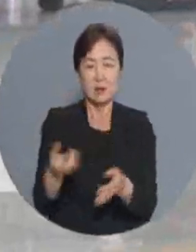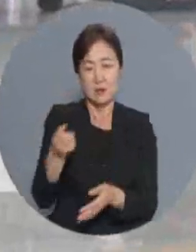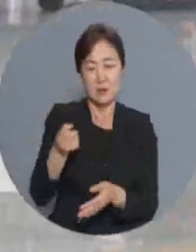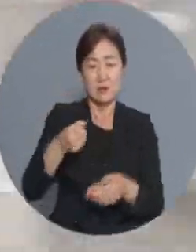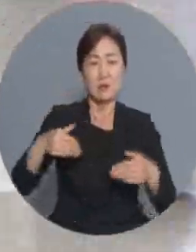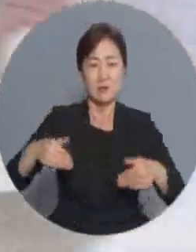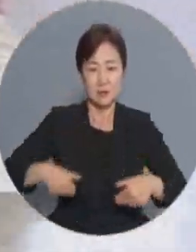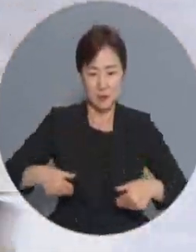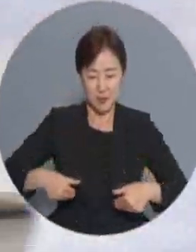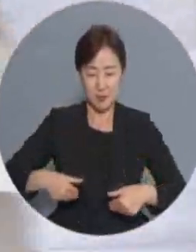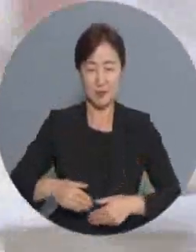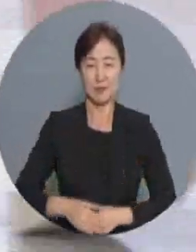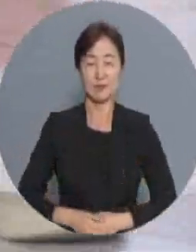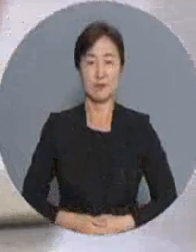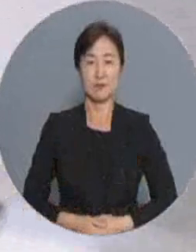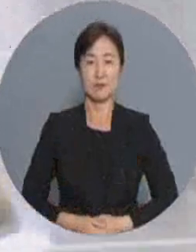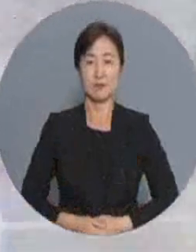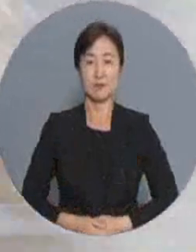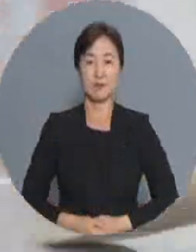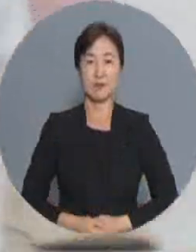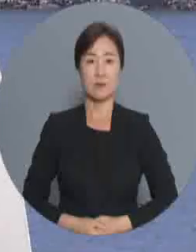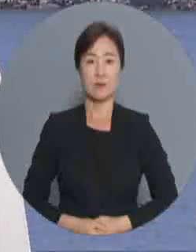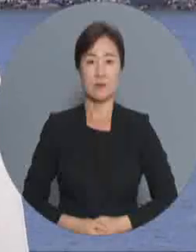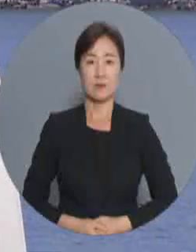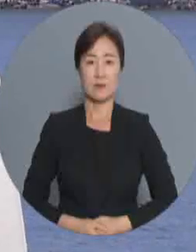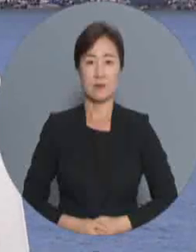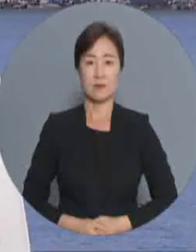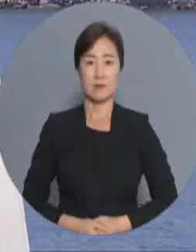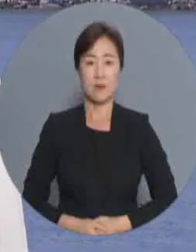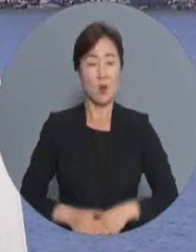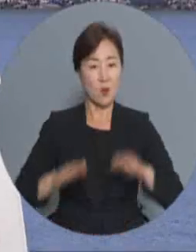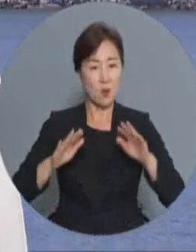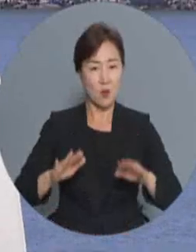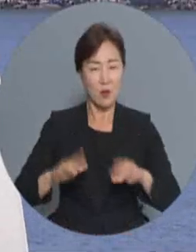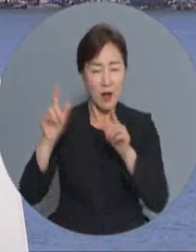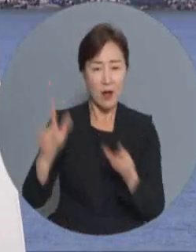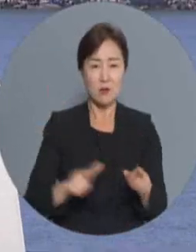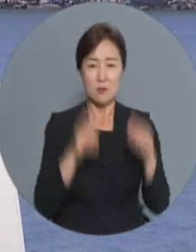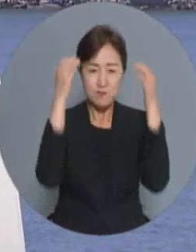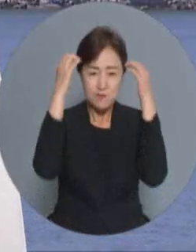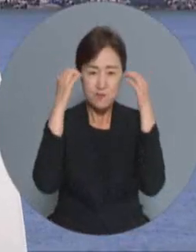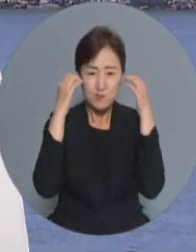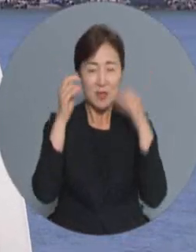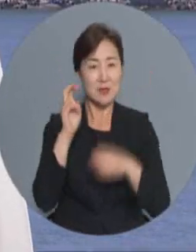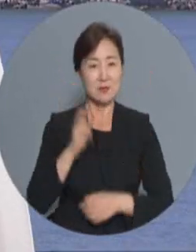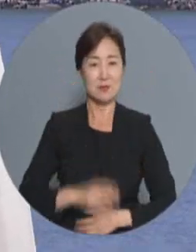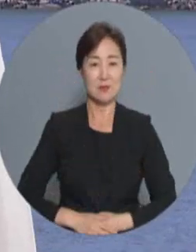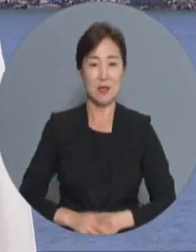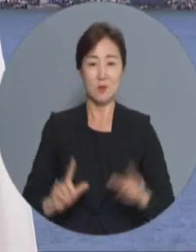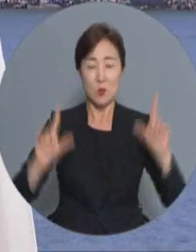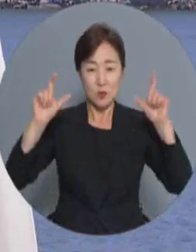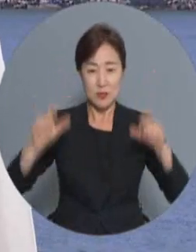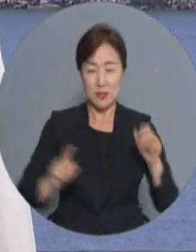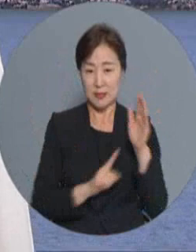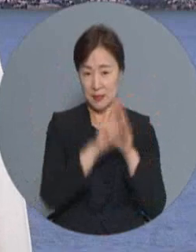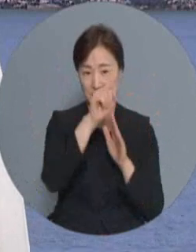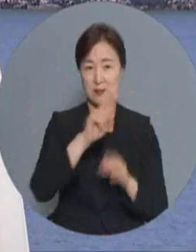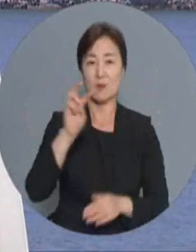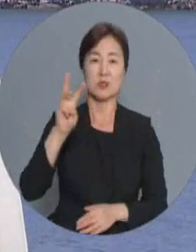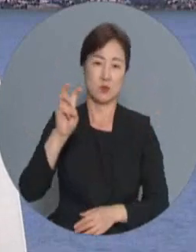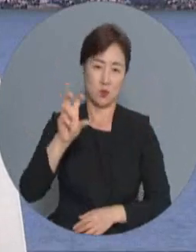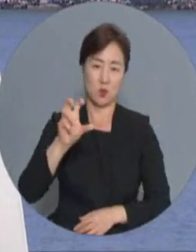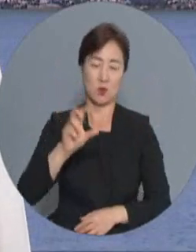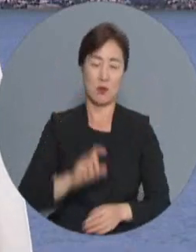전문가들은 권고하고 있습니다 오늘도 많이 더우셨죠 전남 동부지역 한나 최고 기온이 35도까지